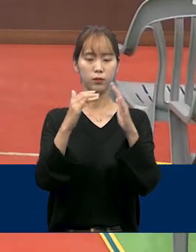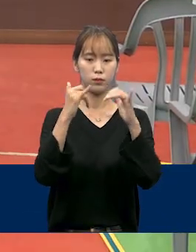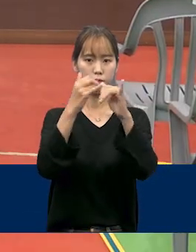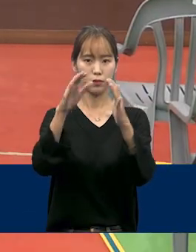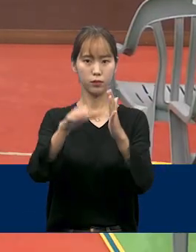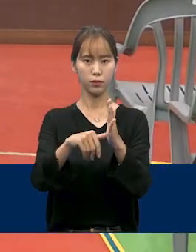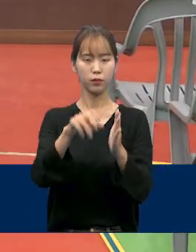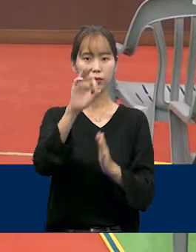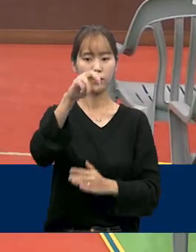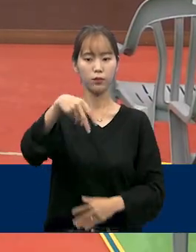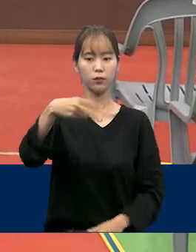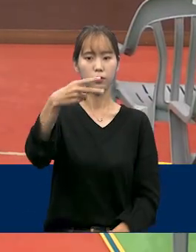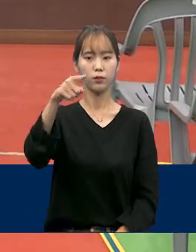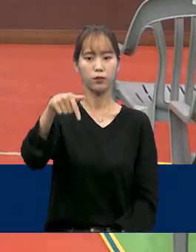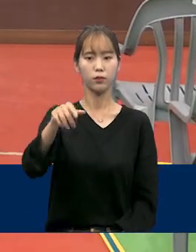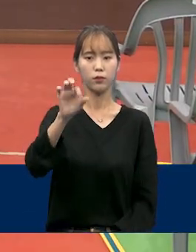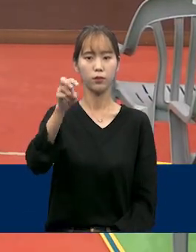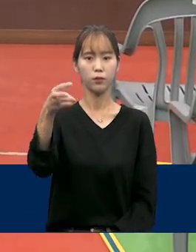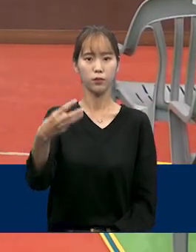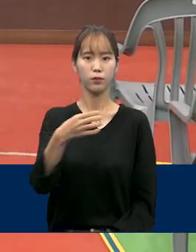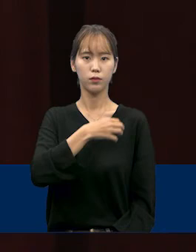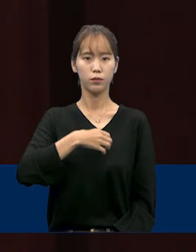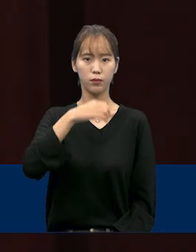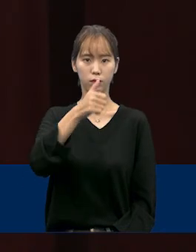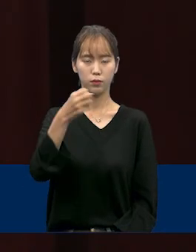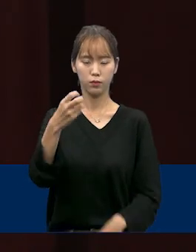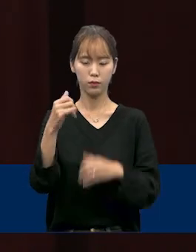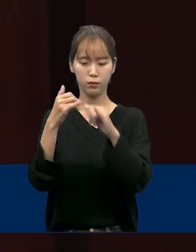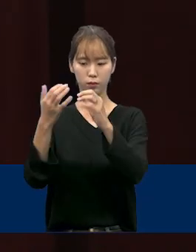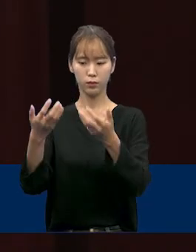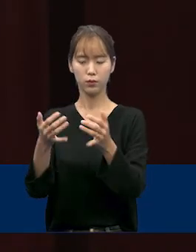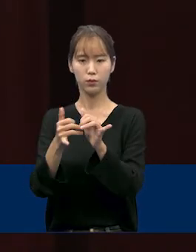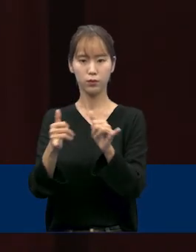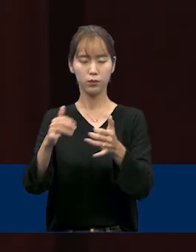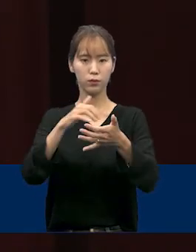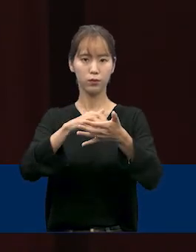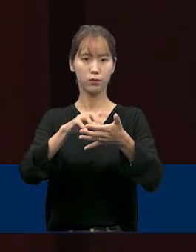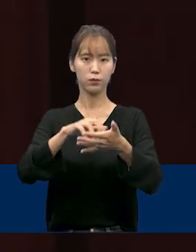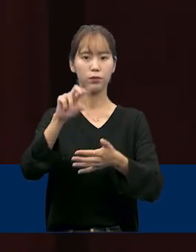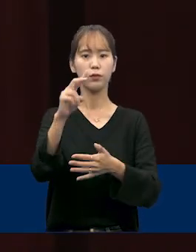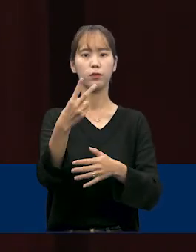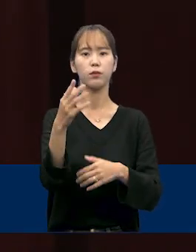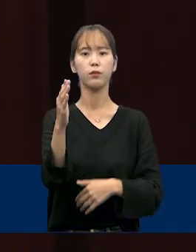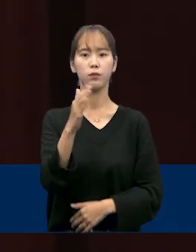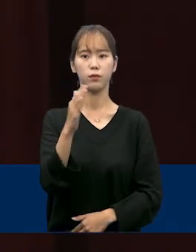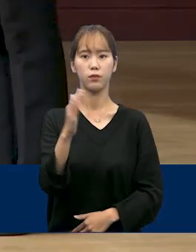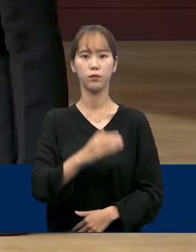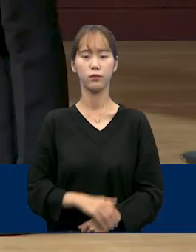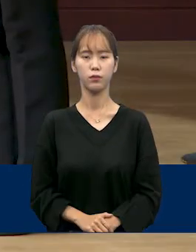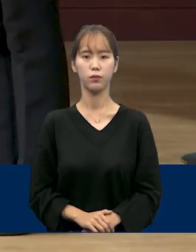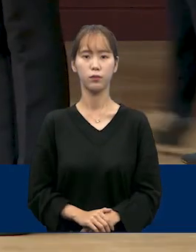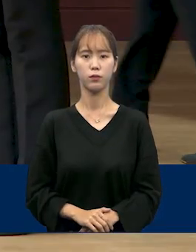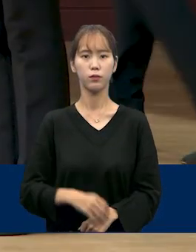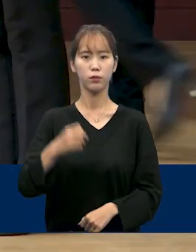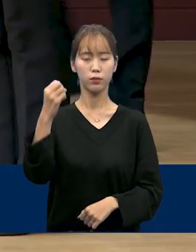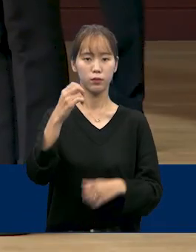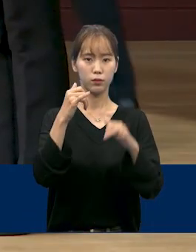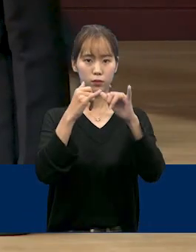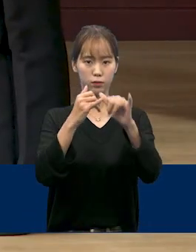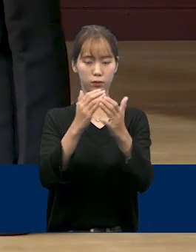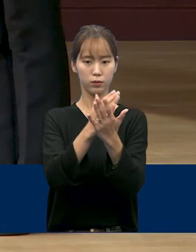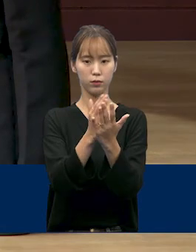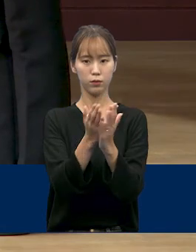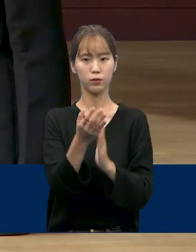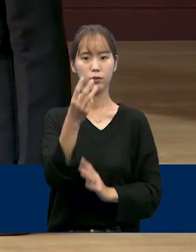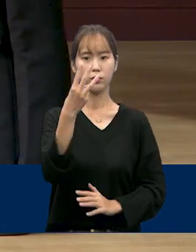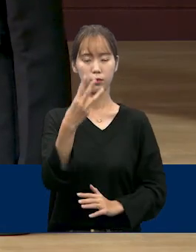17일 열린 시상식에는 유정 야 구청장과 수상자 등 2백여 명이 참석한 가운데 도구가 부문 12명 편지